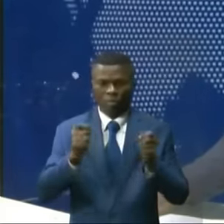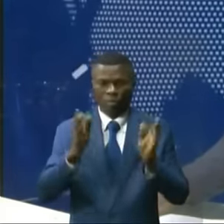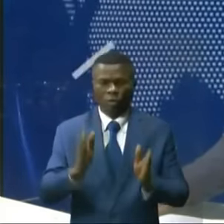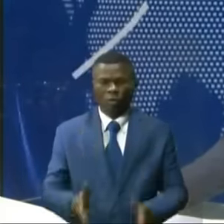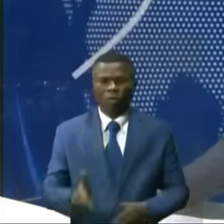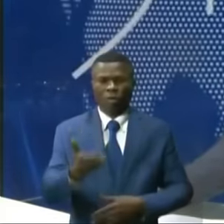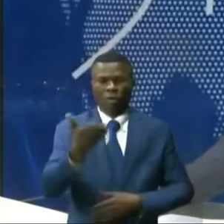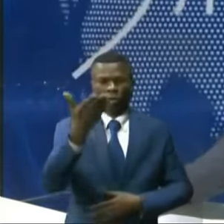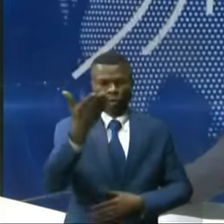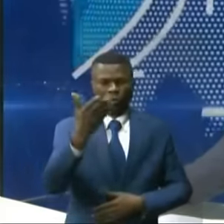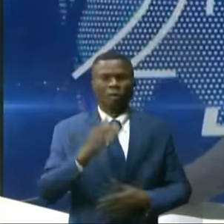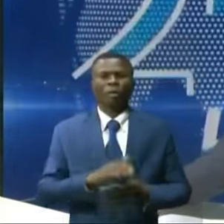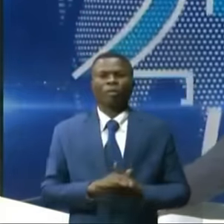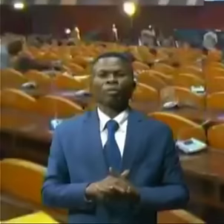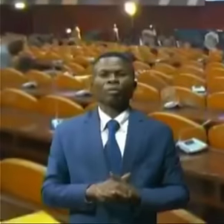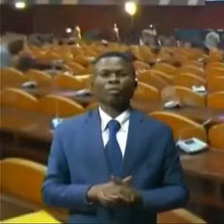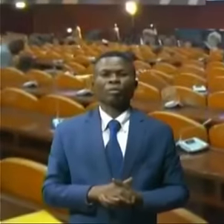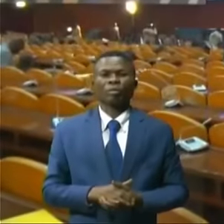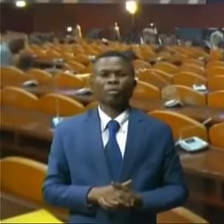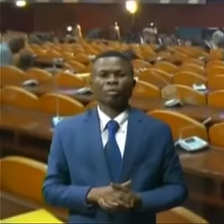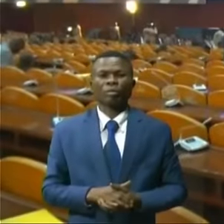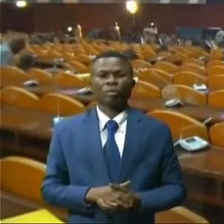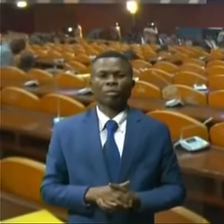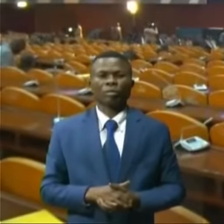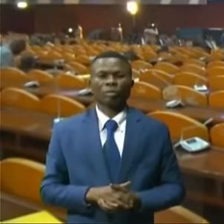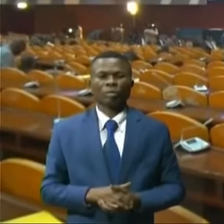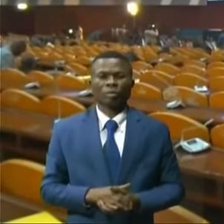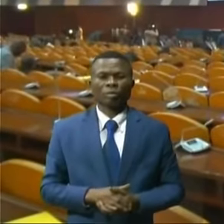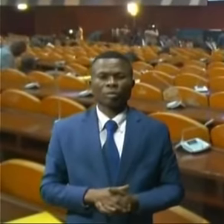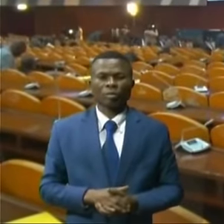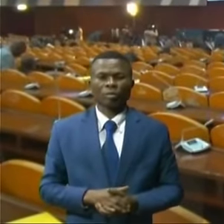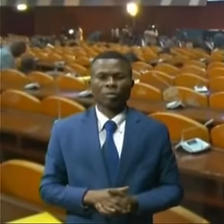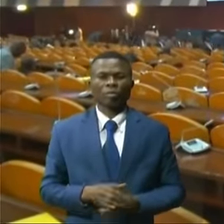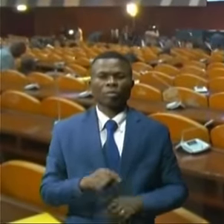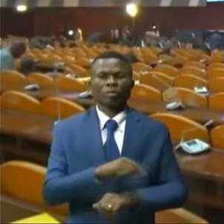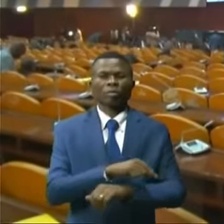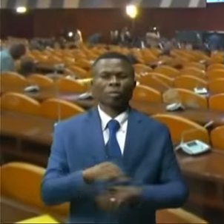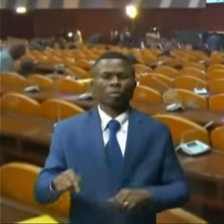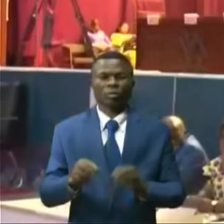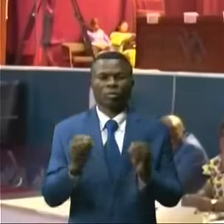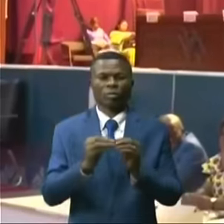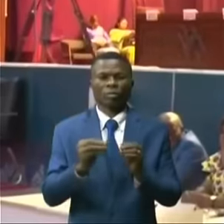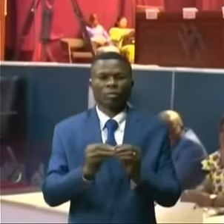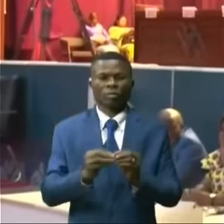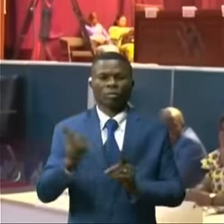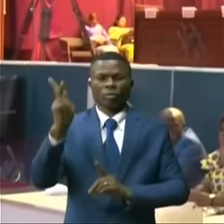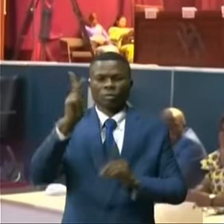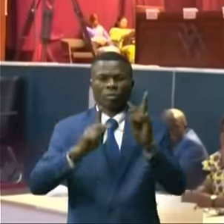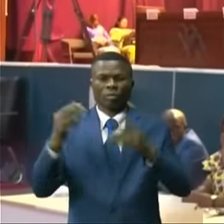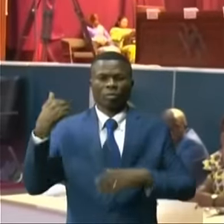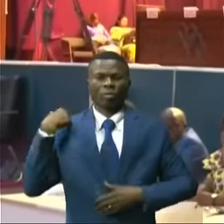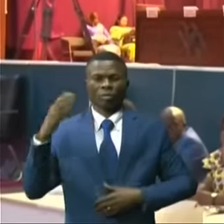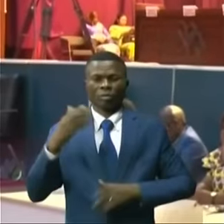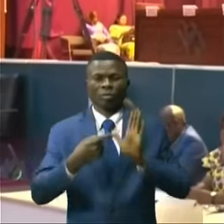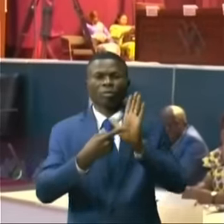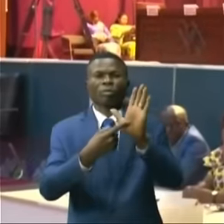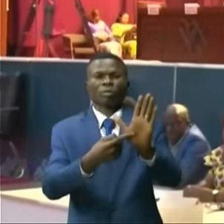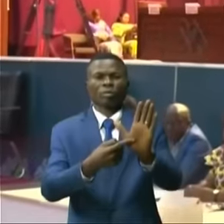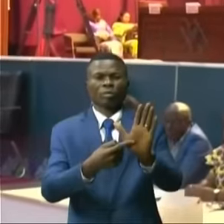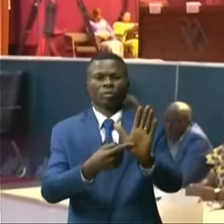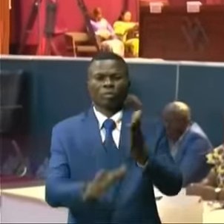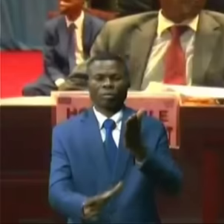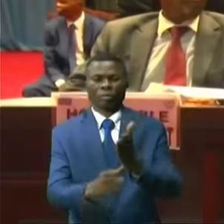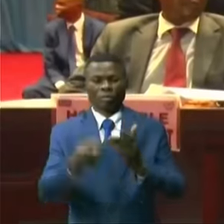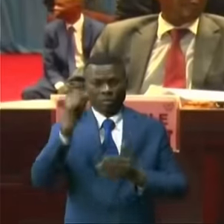et gikioko un tableau assez sombre pour l'administration publique de l'État présenté par le